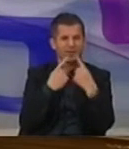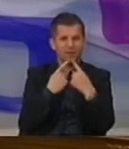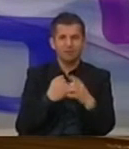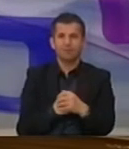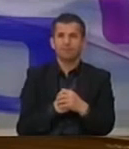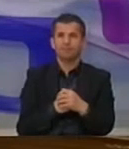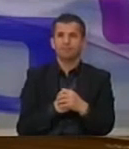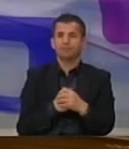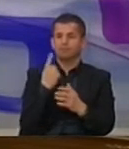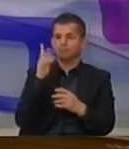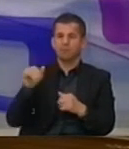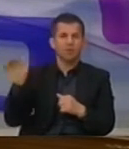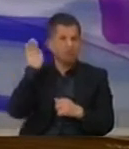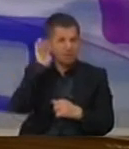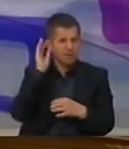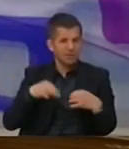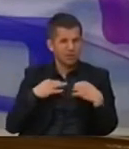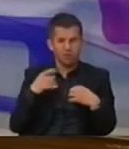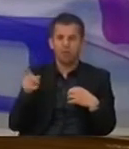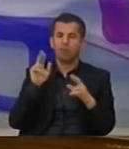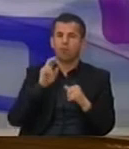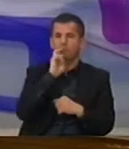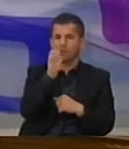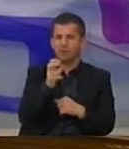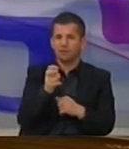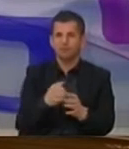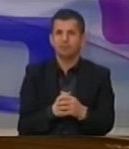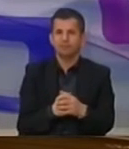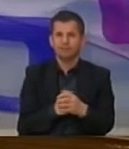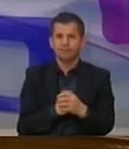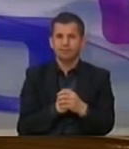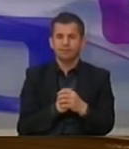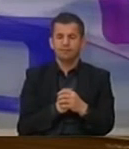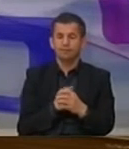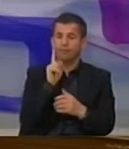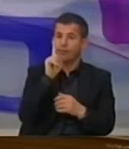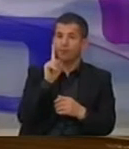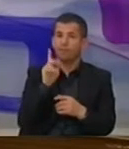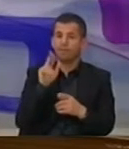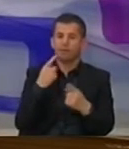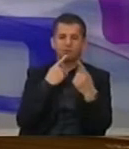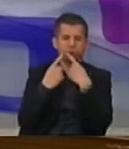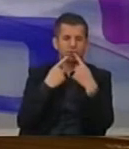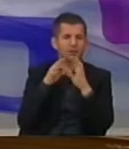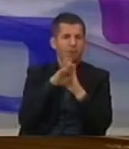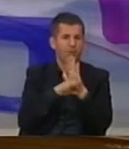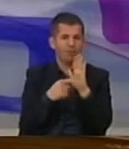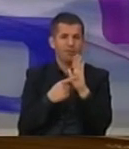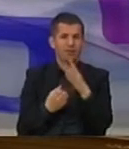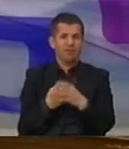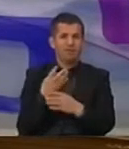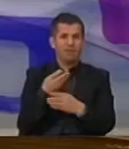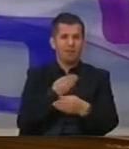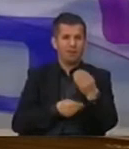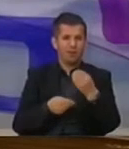kem këtu ministrin e shëndetësisë dhe besoj që ai do jap përgjigjet. Mirë po, u fol shumë për programin për zhvillim